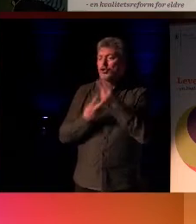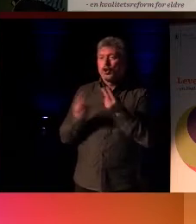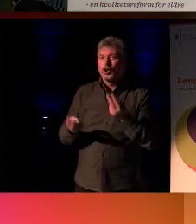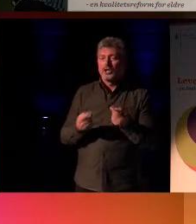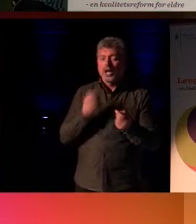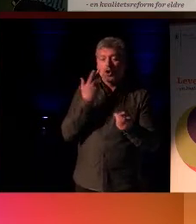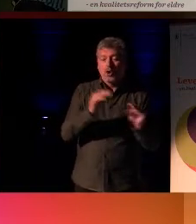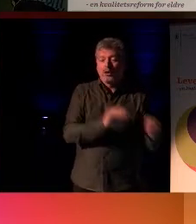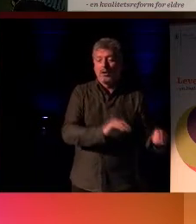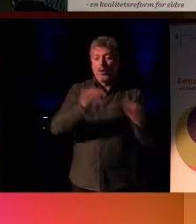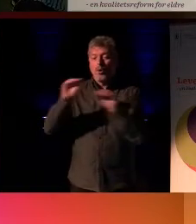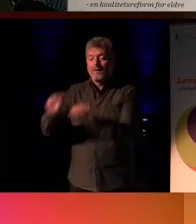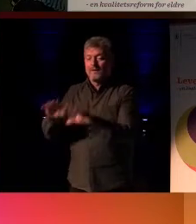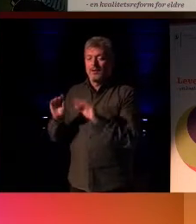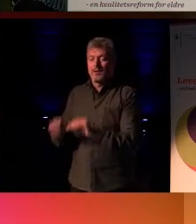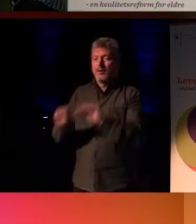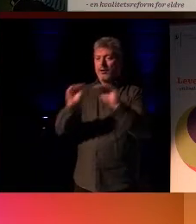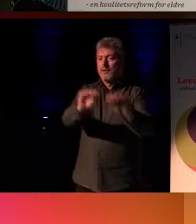tjenestenivåene.